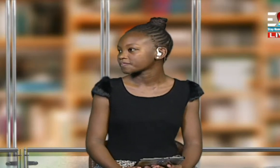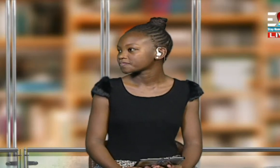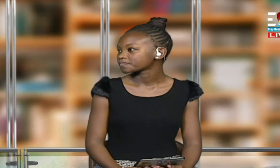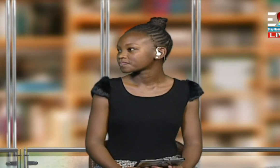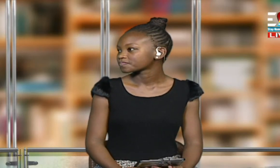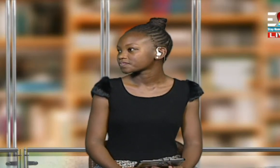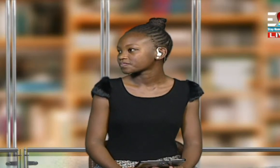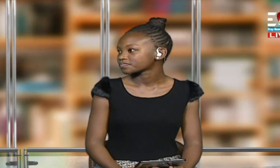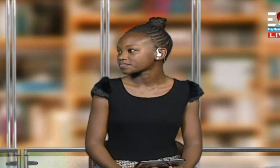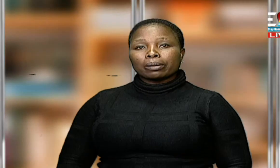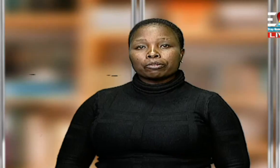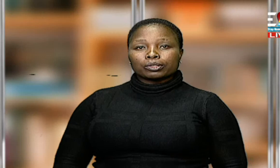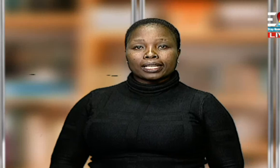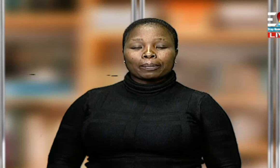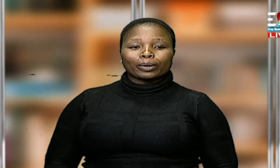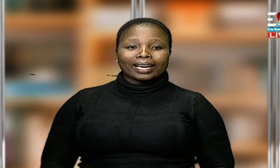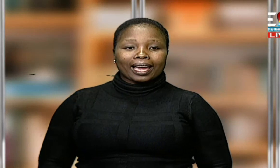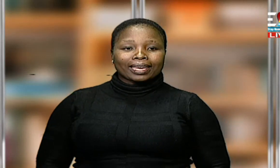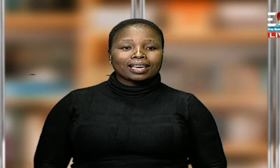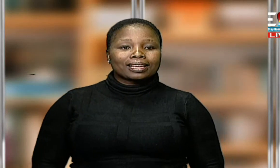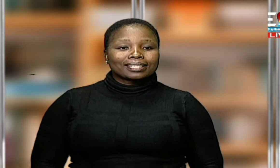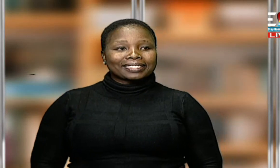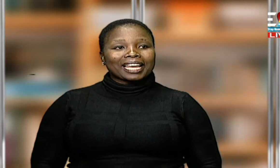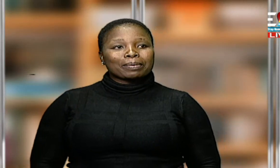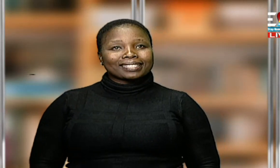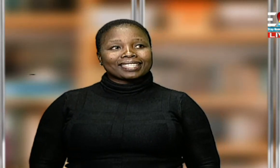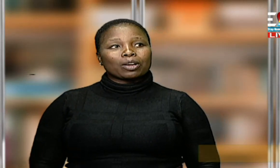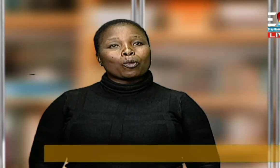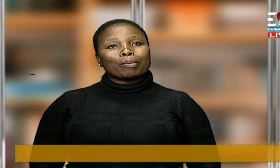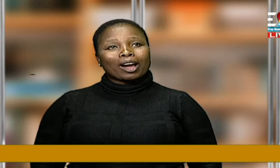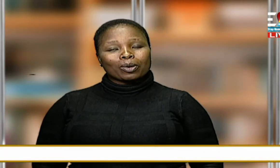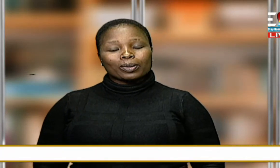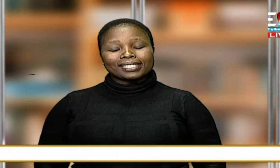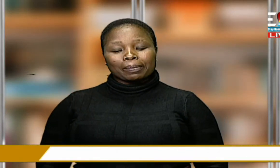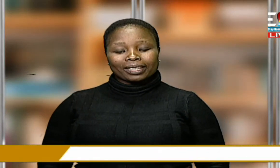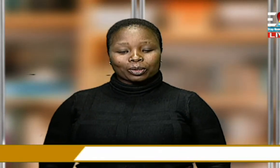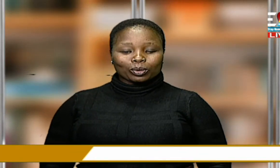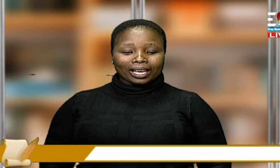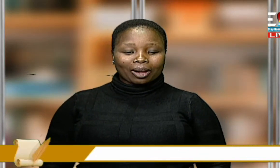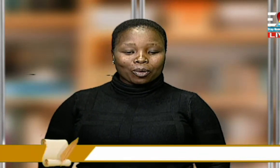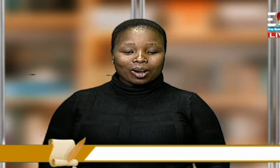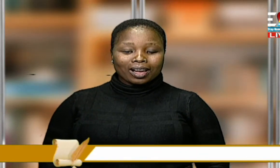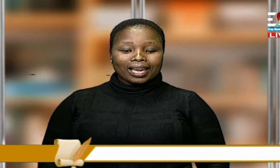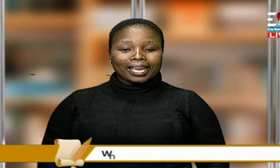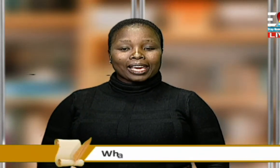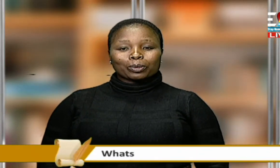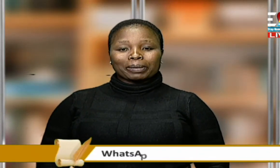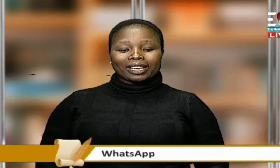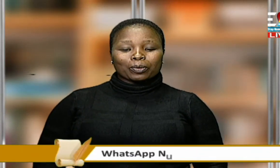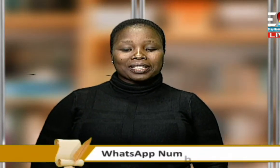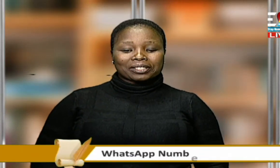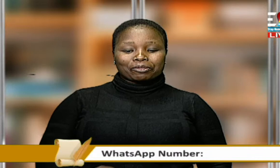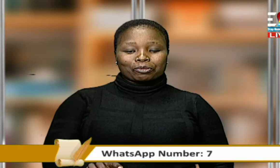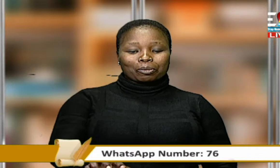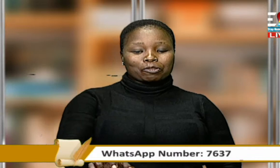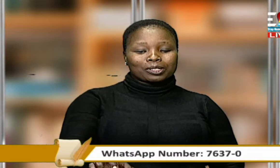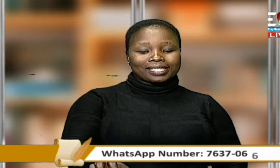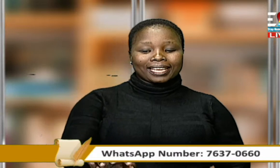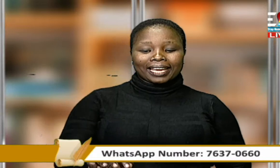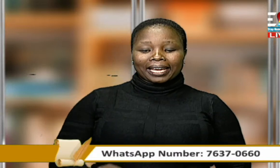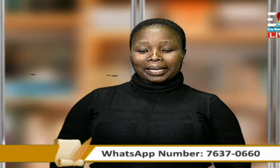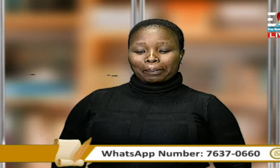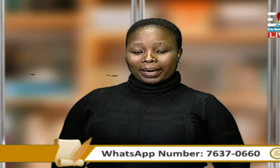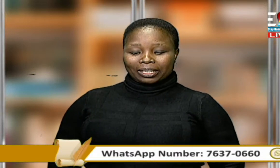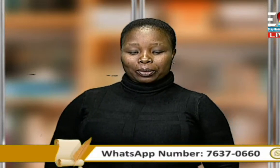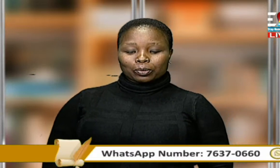sanamuhla. Sifundo sanamuhla mfundzi lapho ekhaya sitabe singekubhalwa kwendzaba licocako ekupheleni kwalesifundo